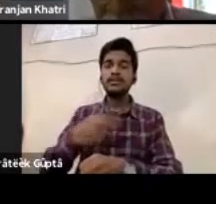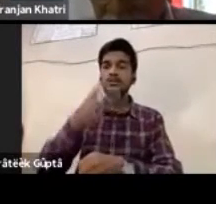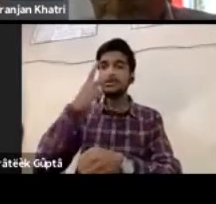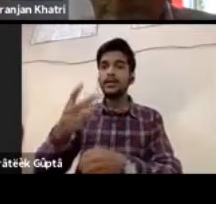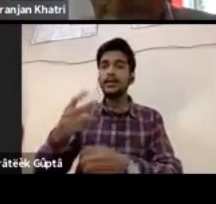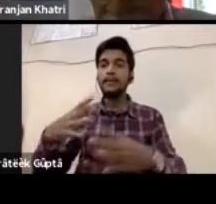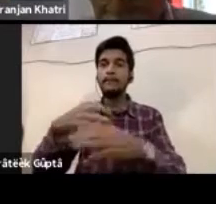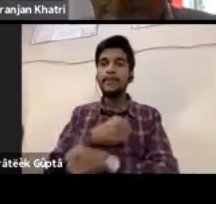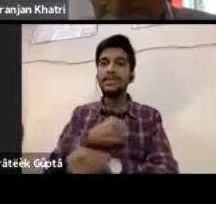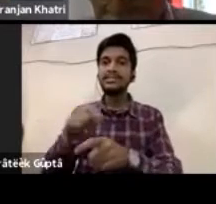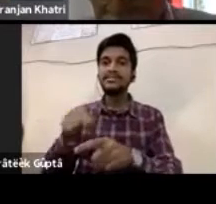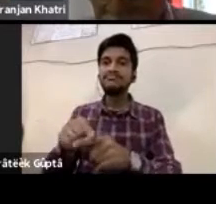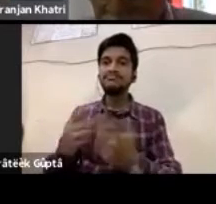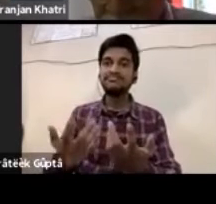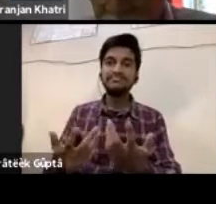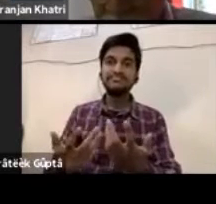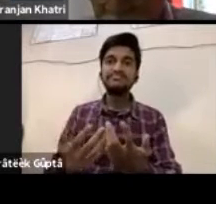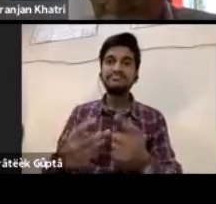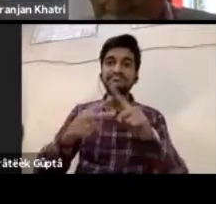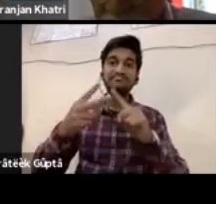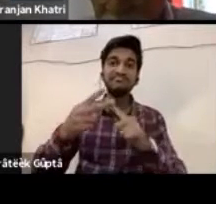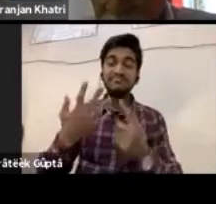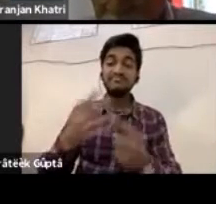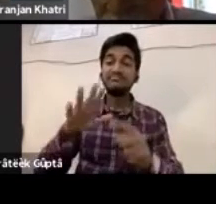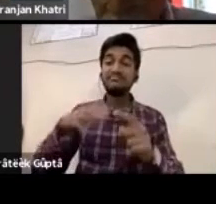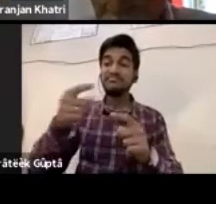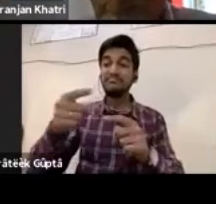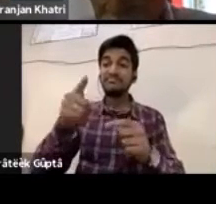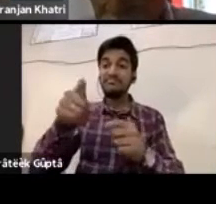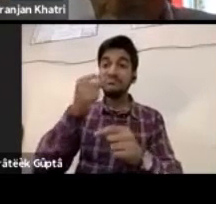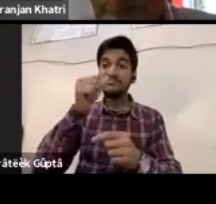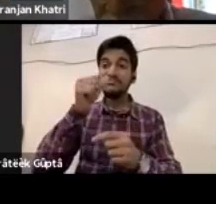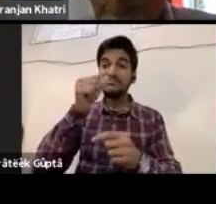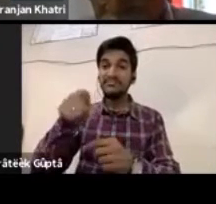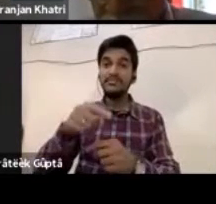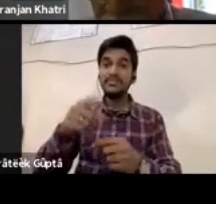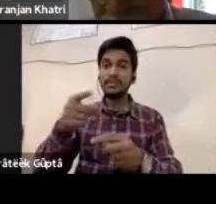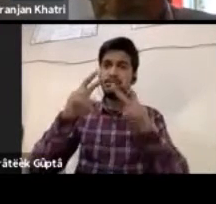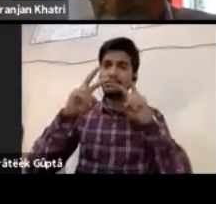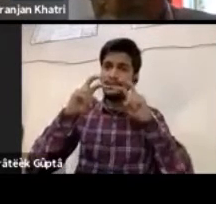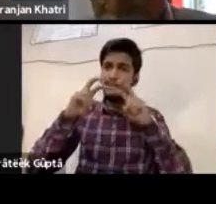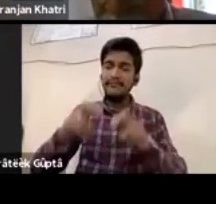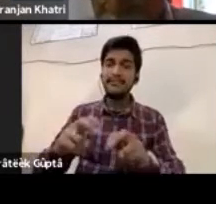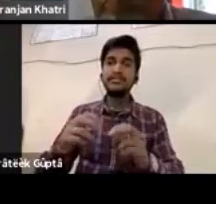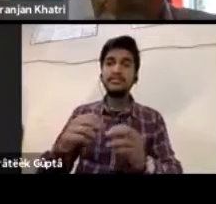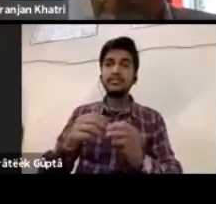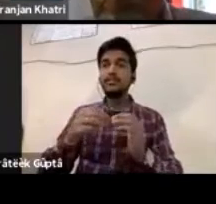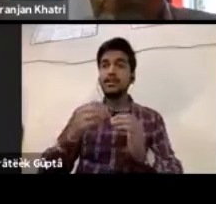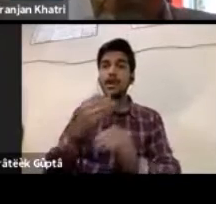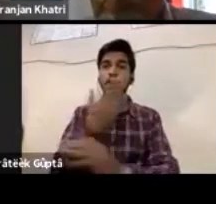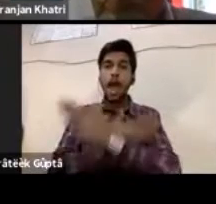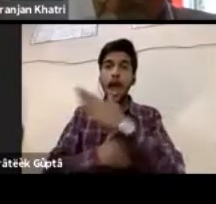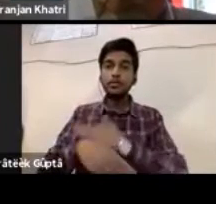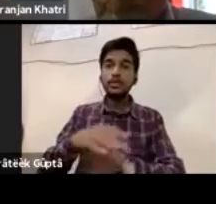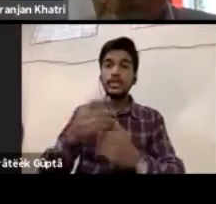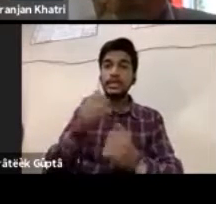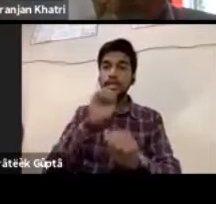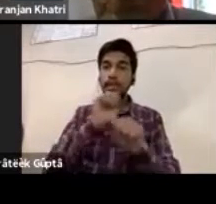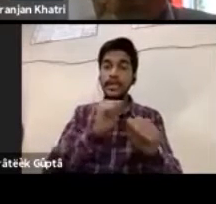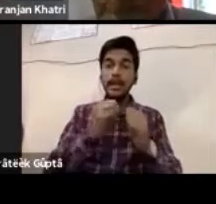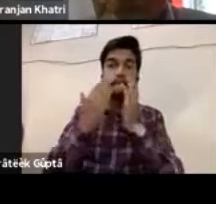मैंने फिर बहुत सारा एजुकेशनल मटीरियल साथ साथ डेवलप करना स्टार्ट किया स्पेशली फॉर वुमेन विद डिसेबिलिटीज